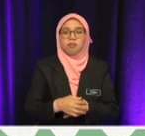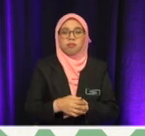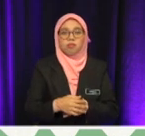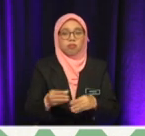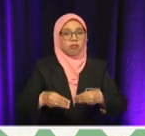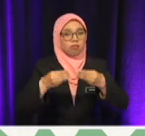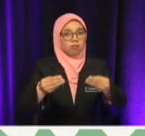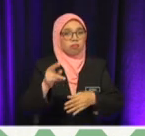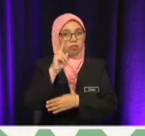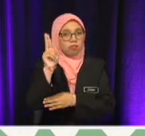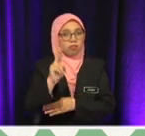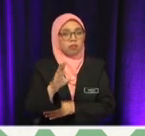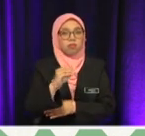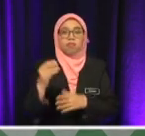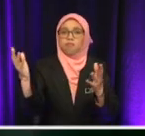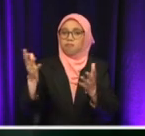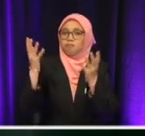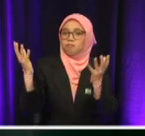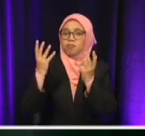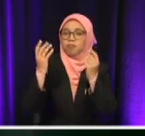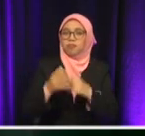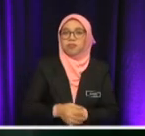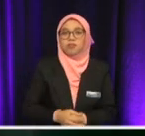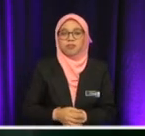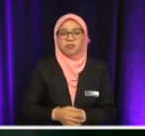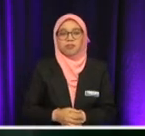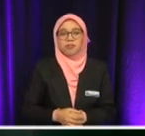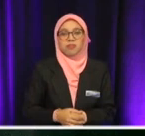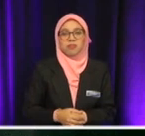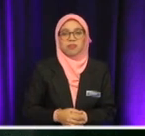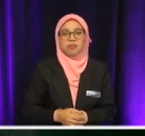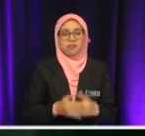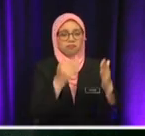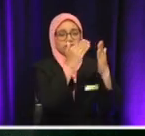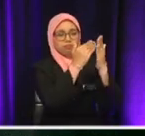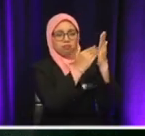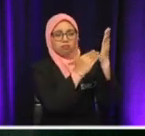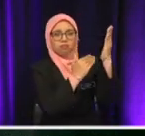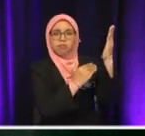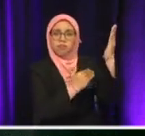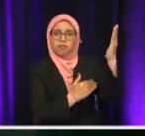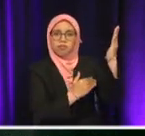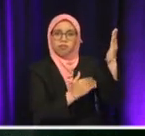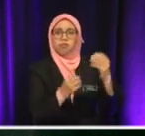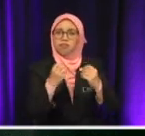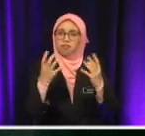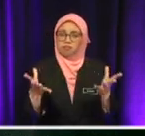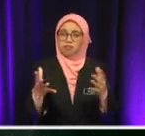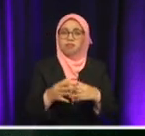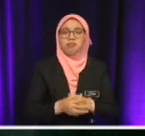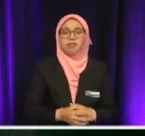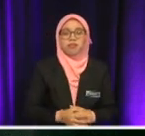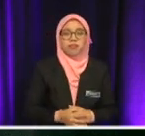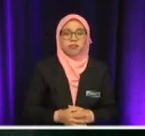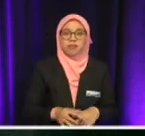pujian dan penghargaan cikgu. Panjang kan. Biasa baik menulis bukan menyebut cikgu dalam